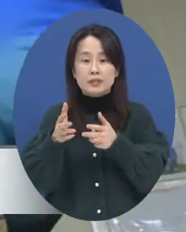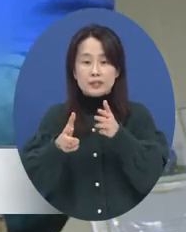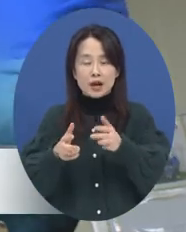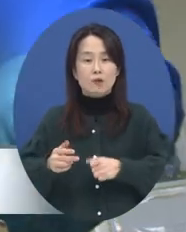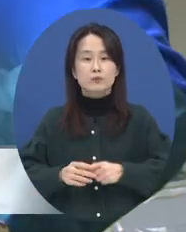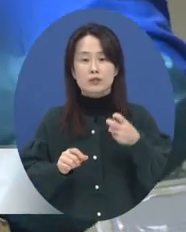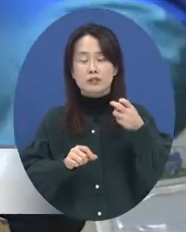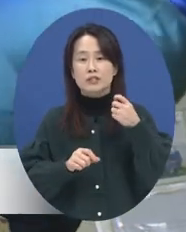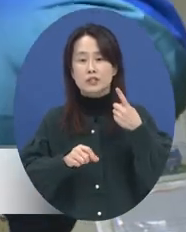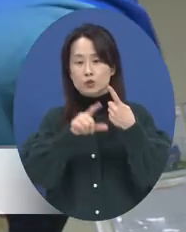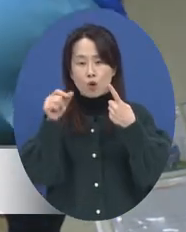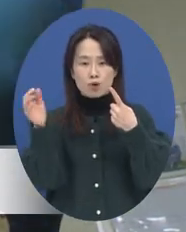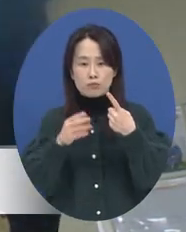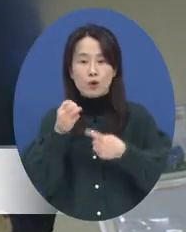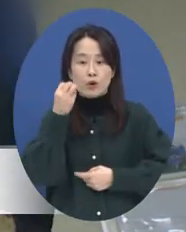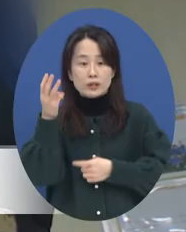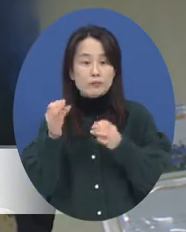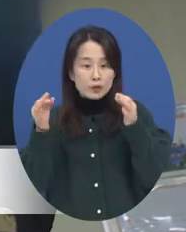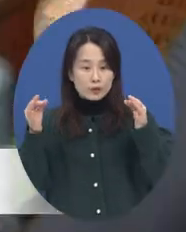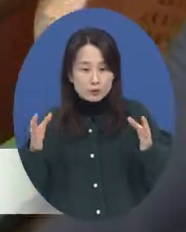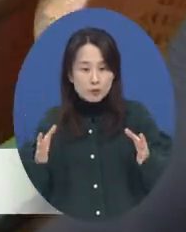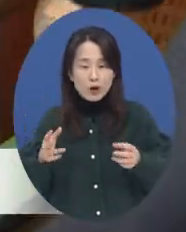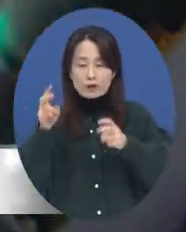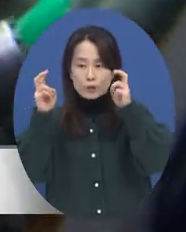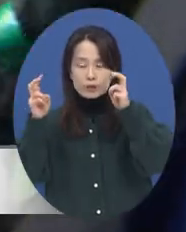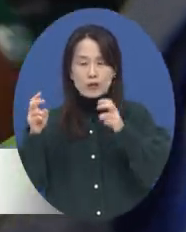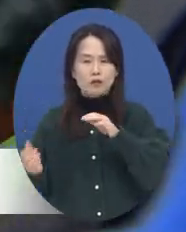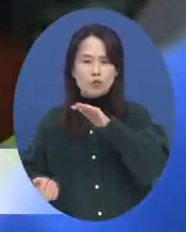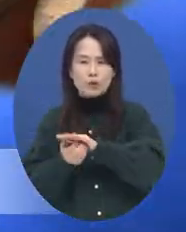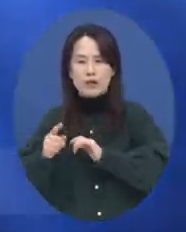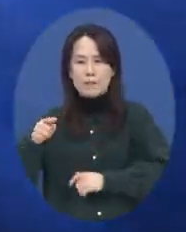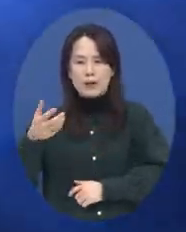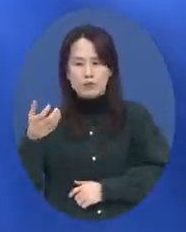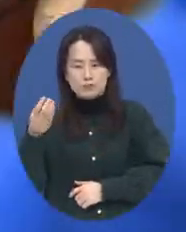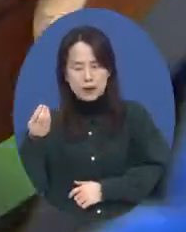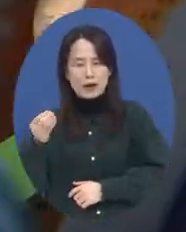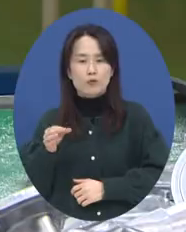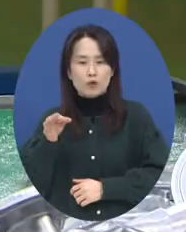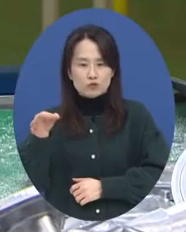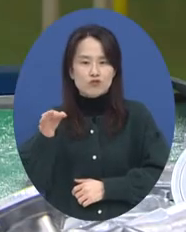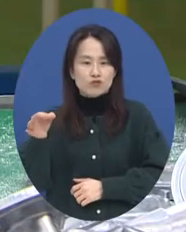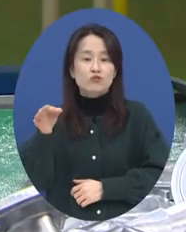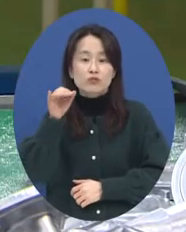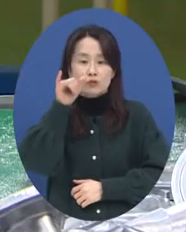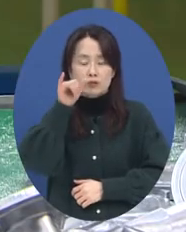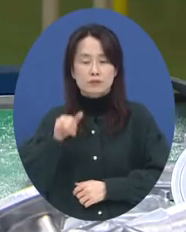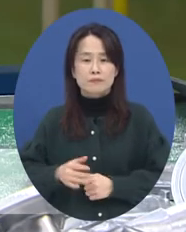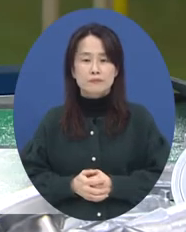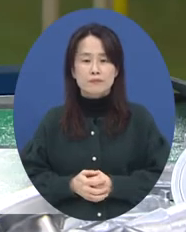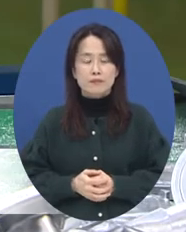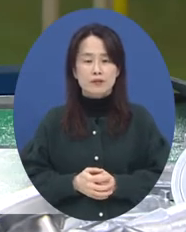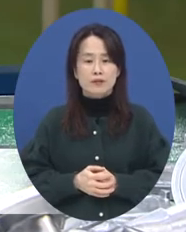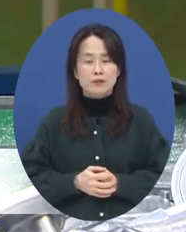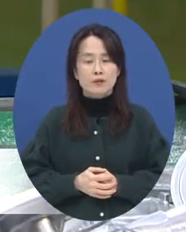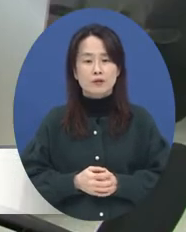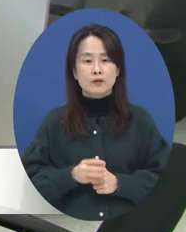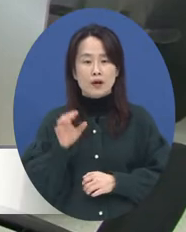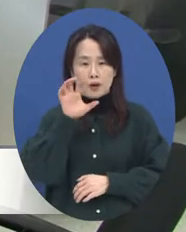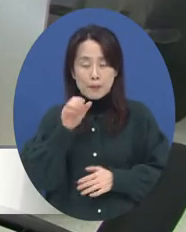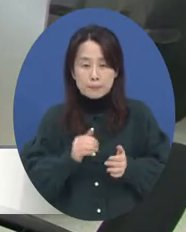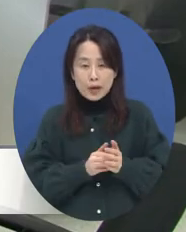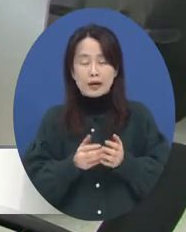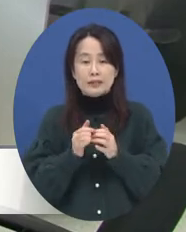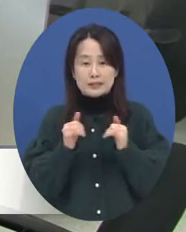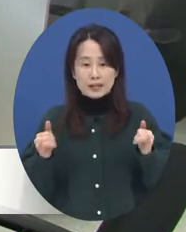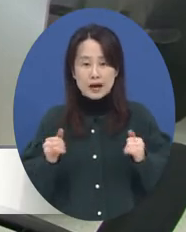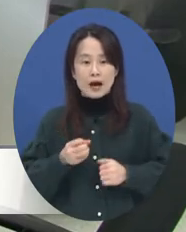다음 달부터 인턴 기간 3개월 동안 기업은 최대 190만 원씩 고용 장려금을 지원하고 인턴 기간을 수료한